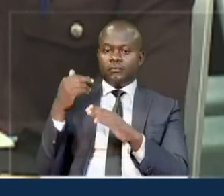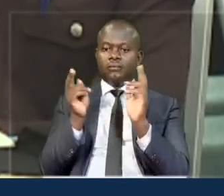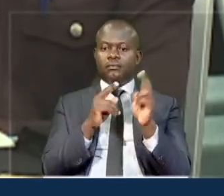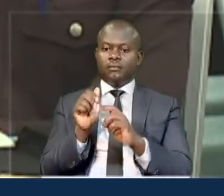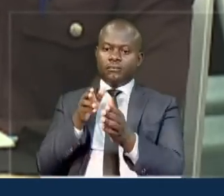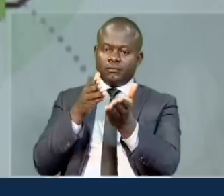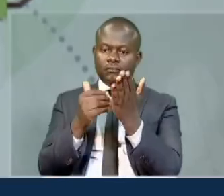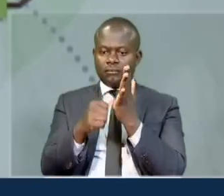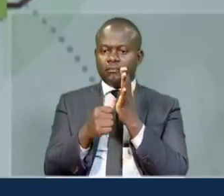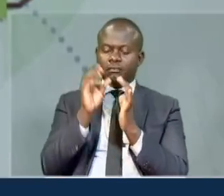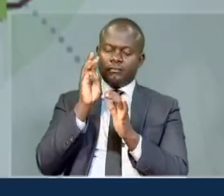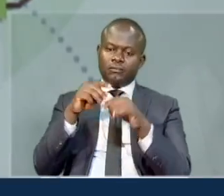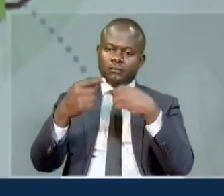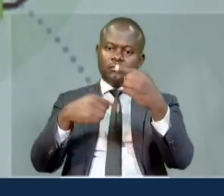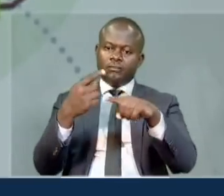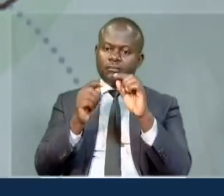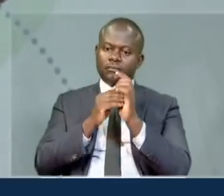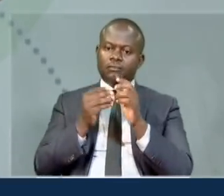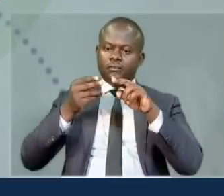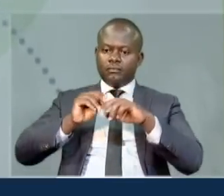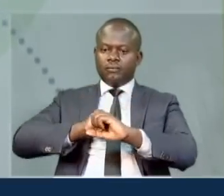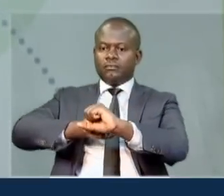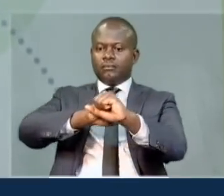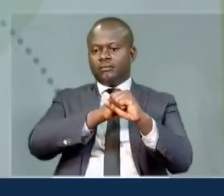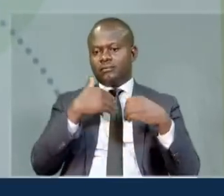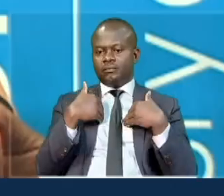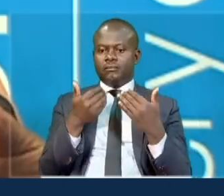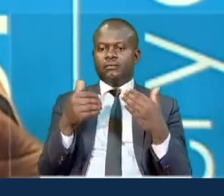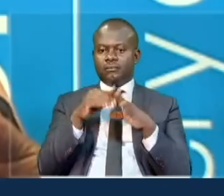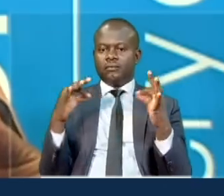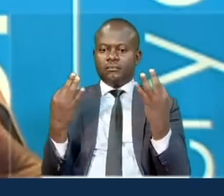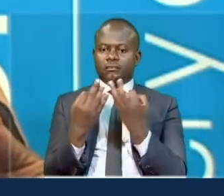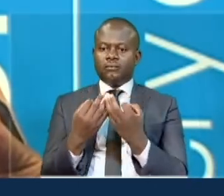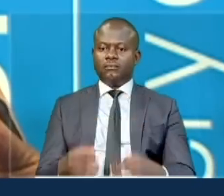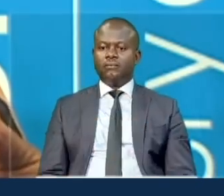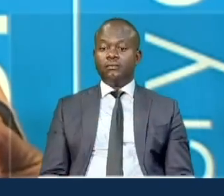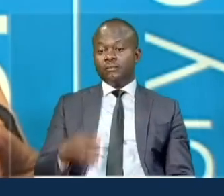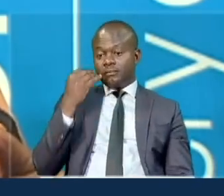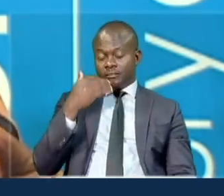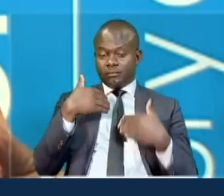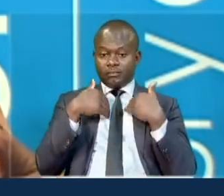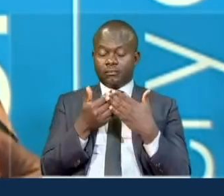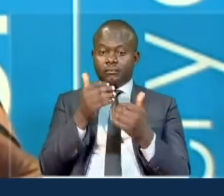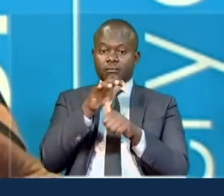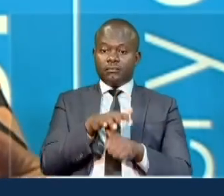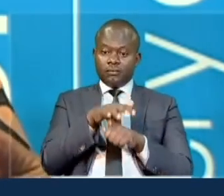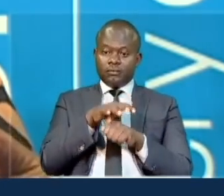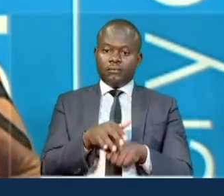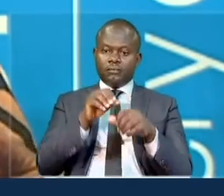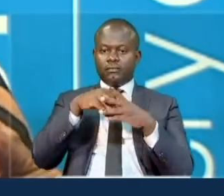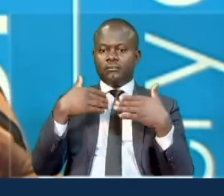kibazo bizakomeza ndetse hakabaho no kubungabunga ubuzima bw'abana mu miryango. Niba ari ubuzima umwana yahohotewe harazamo